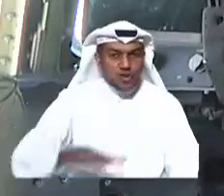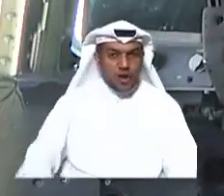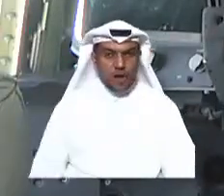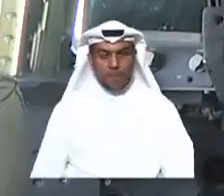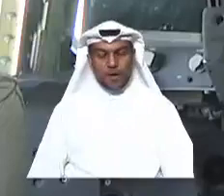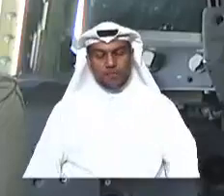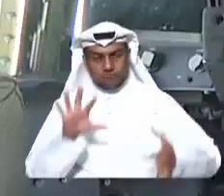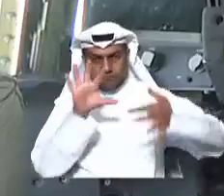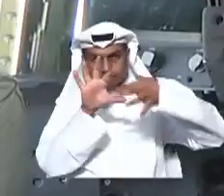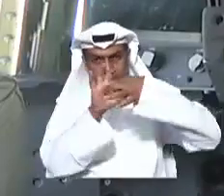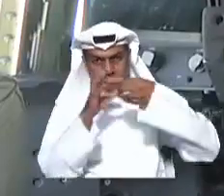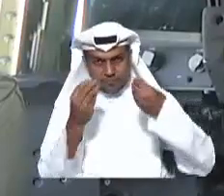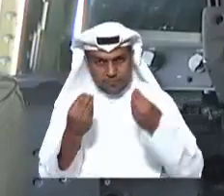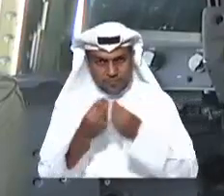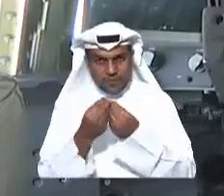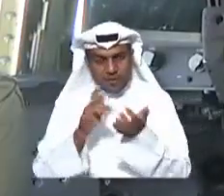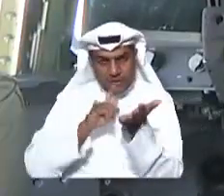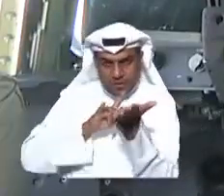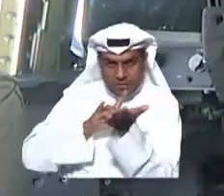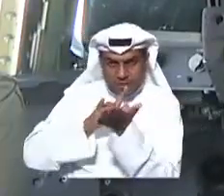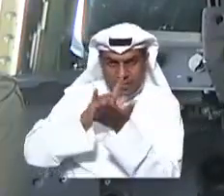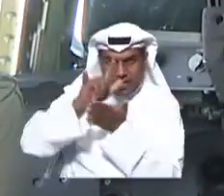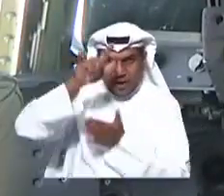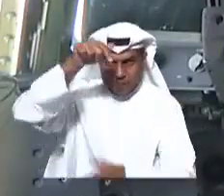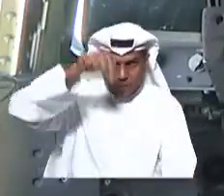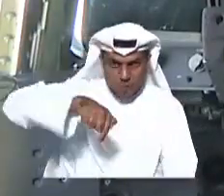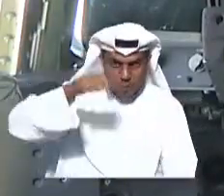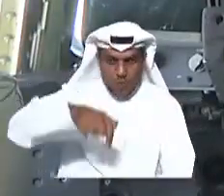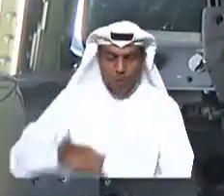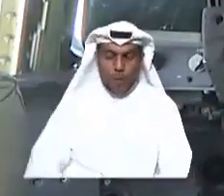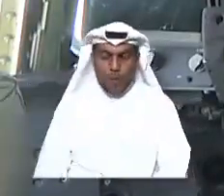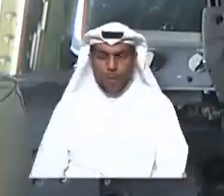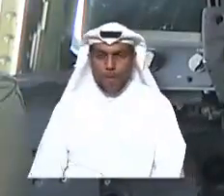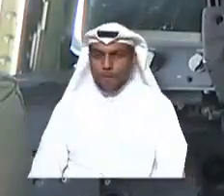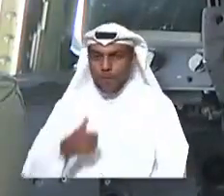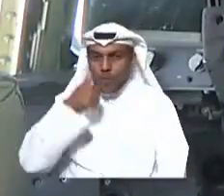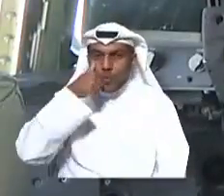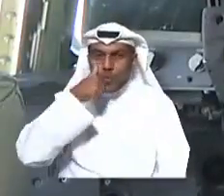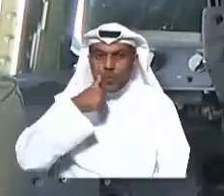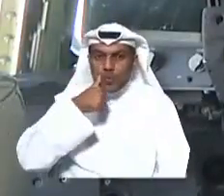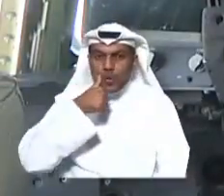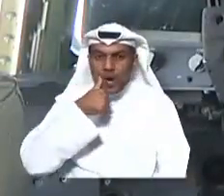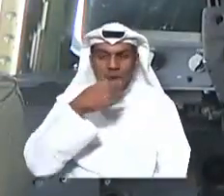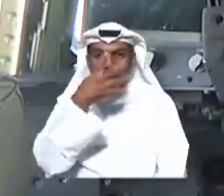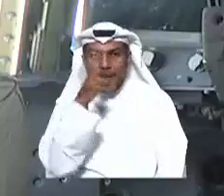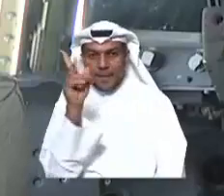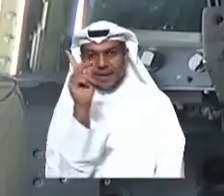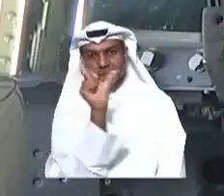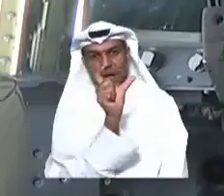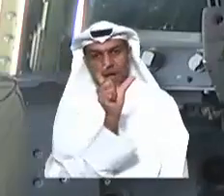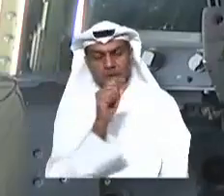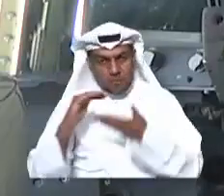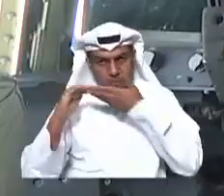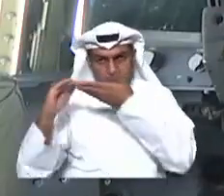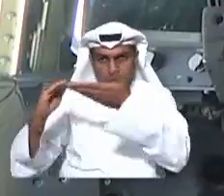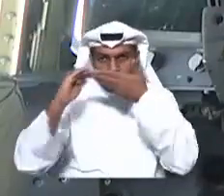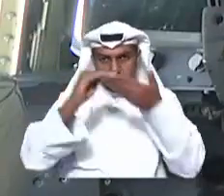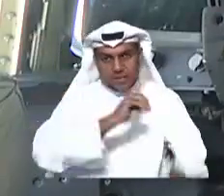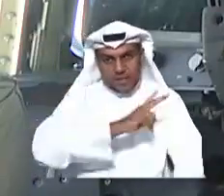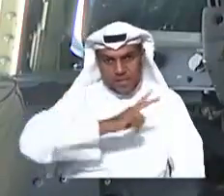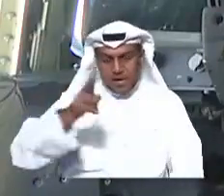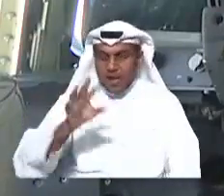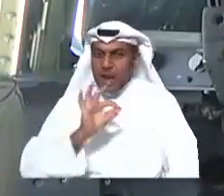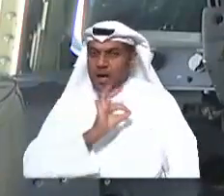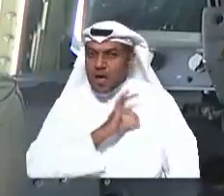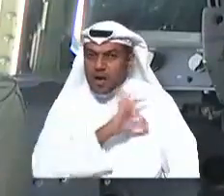الجوية اليوم برحلة إغاثة لجمهورية السودان الشقيقة. الرحلة عبارة عن 40 طن من مختلف المواد الإغاثية لمساعدة الشعب